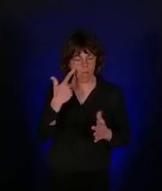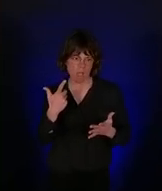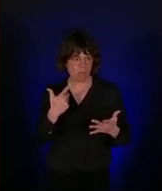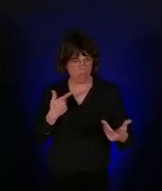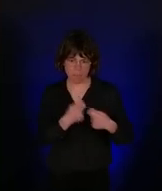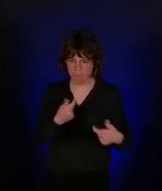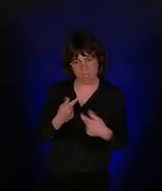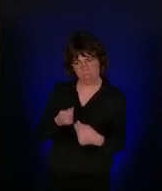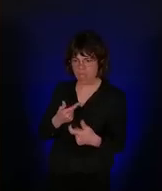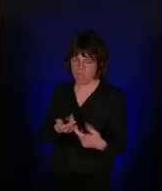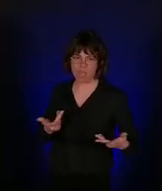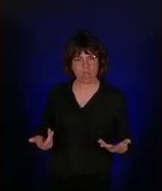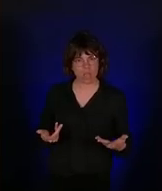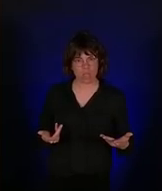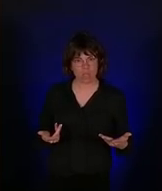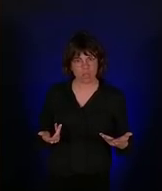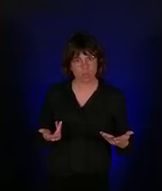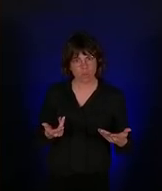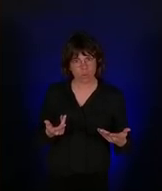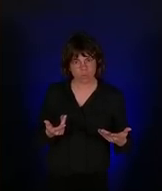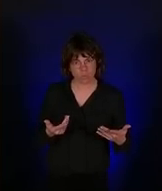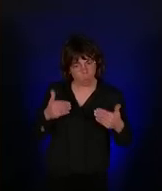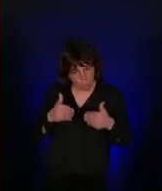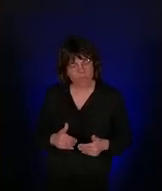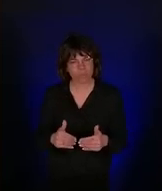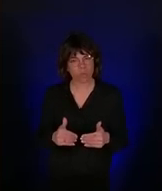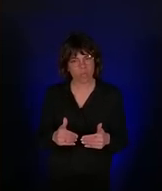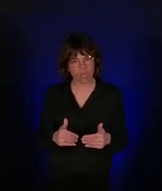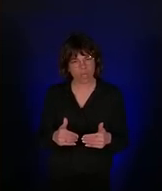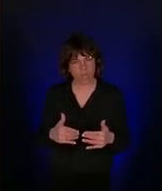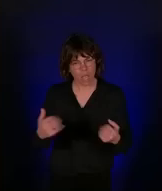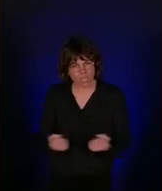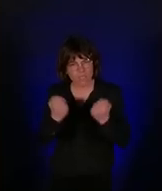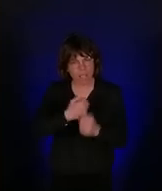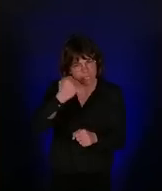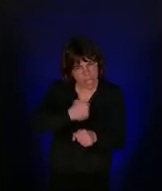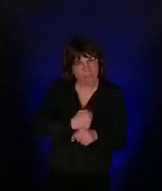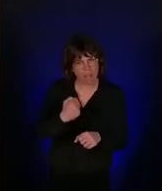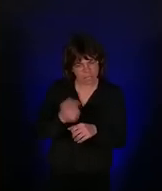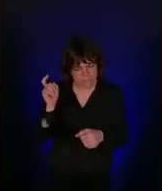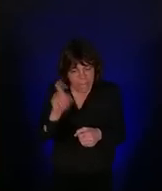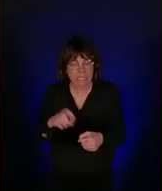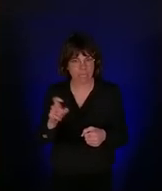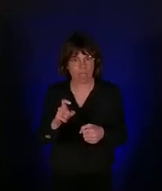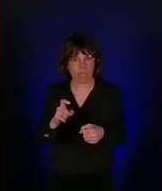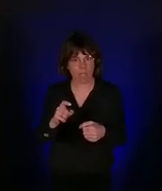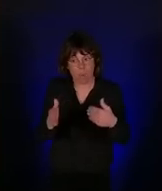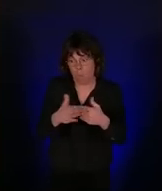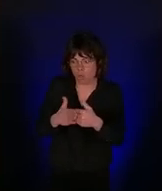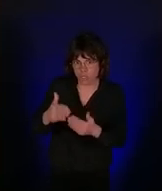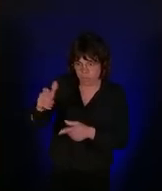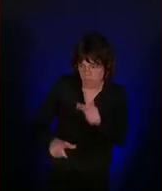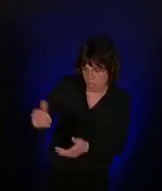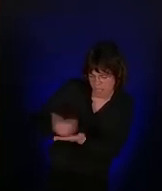composer pour assurer la continuité de notre activité syndicale aux côtés des